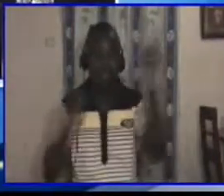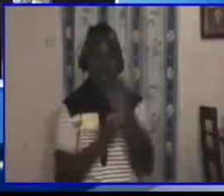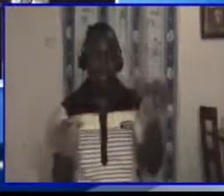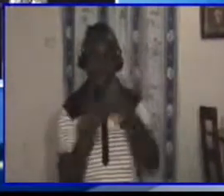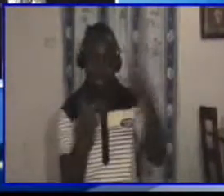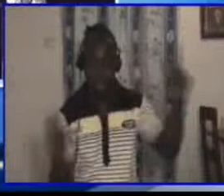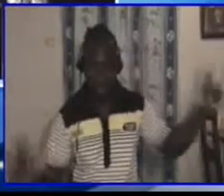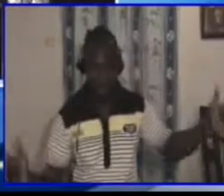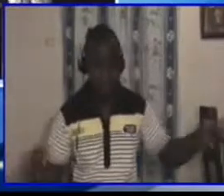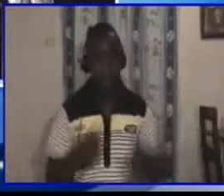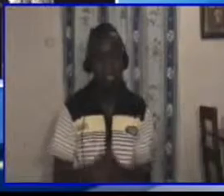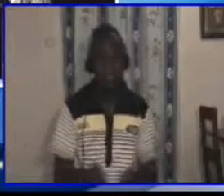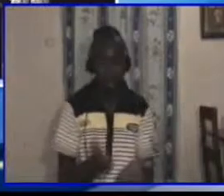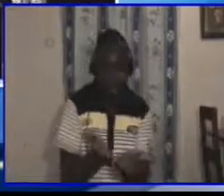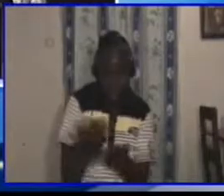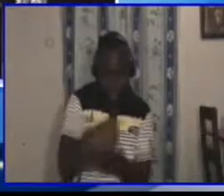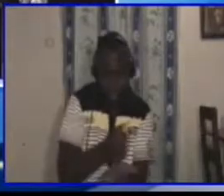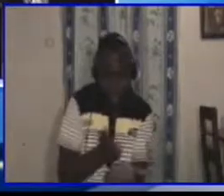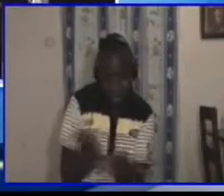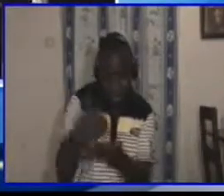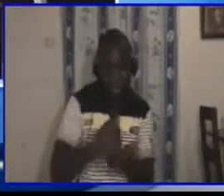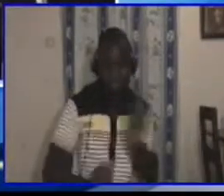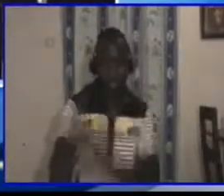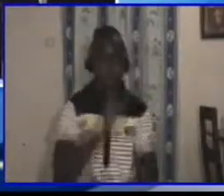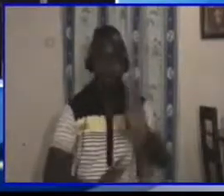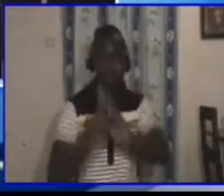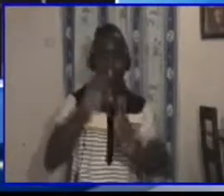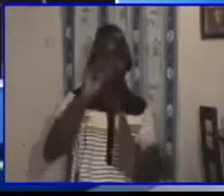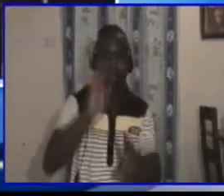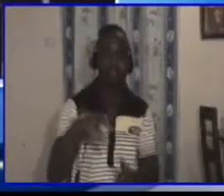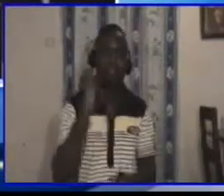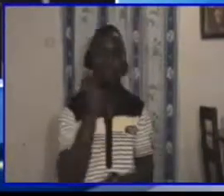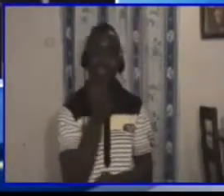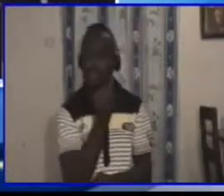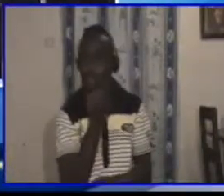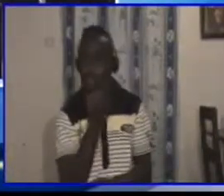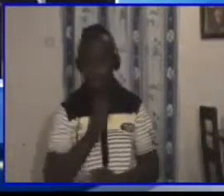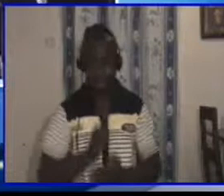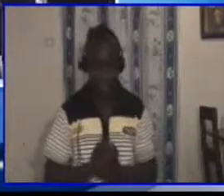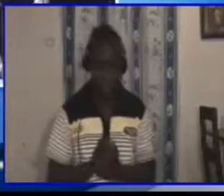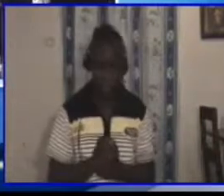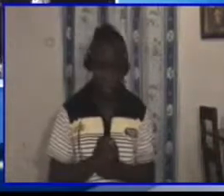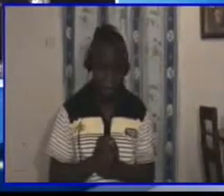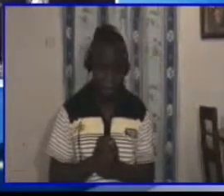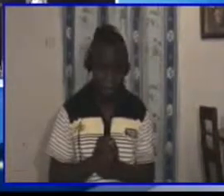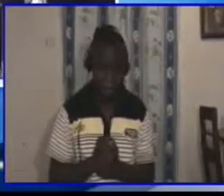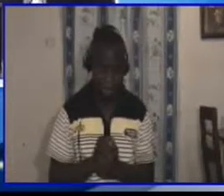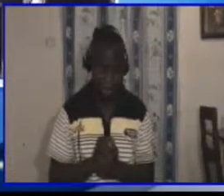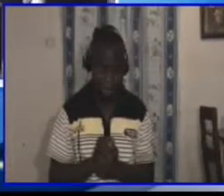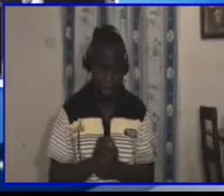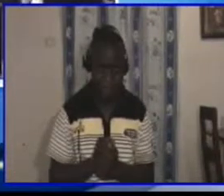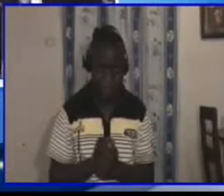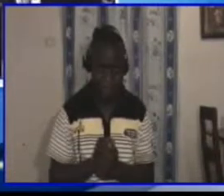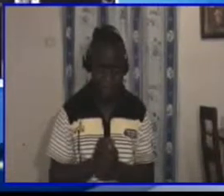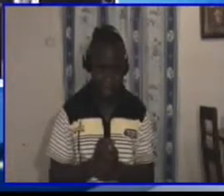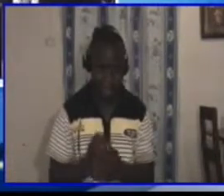quando si parla di tutti i terremoti di tutte le guerre di tutte le catastrofi